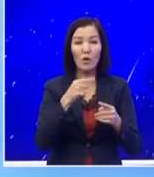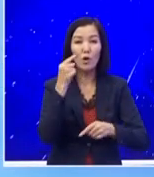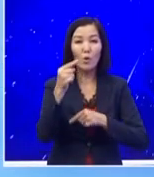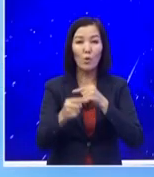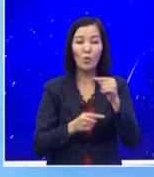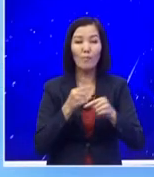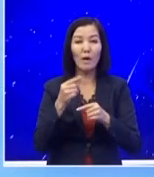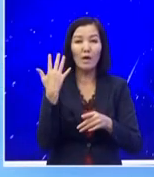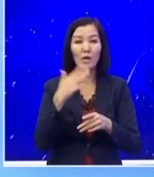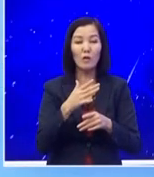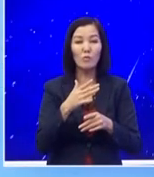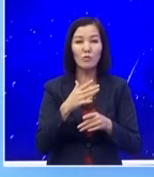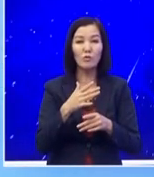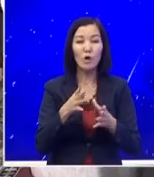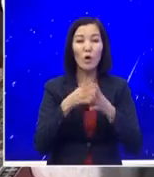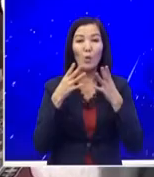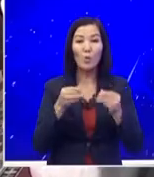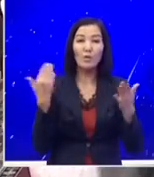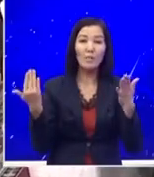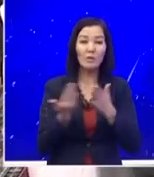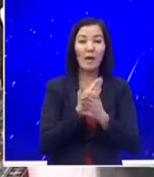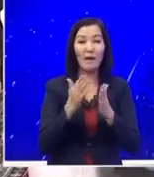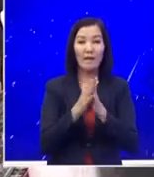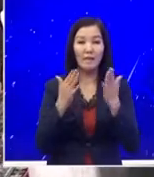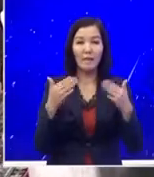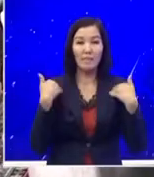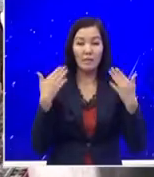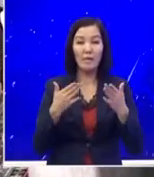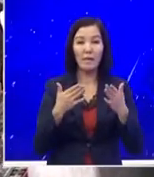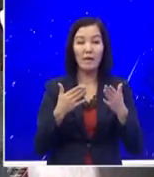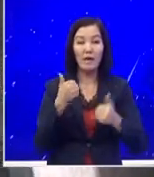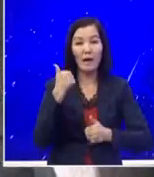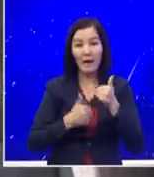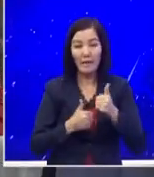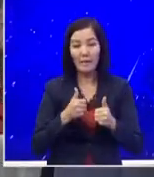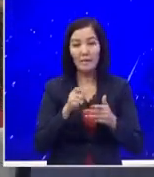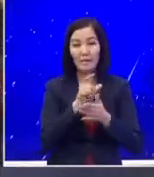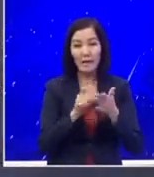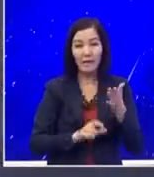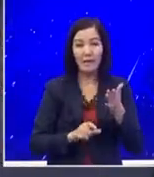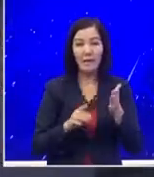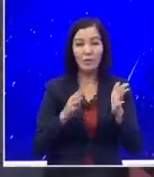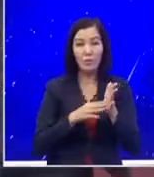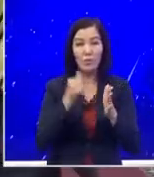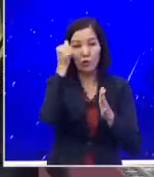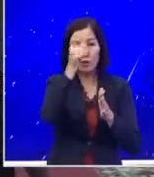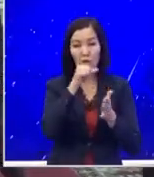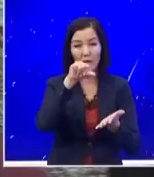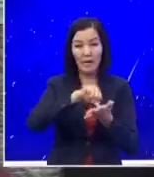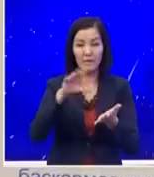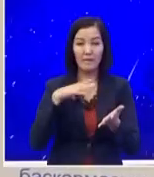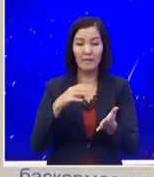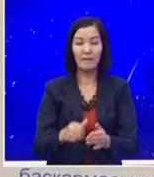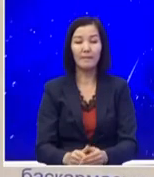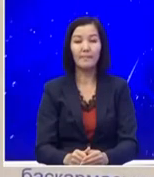тізбесі 50-ші көктеммен толықты. Төлеужан да айтыс өнерінен құралы қан емес. 9 жыл айтыс сахнасында өнер көрсеткен